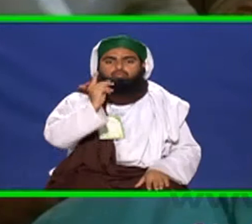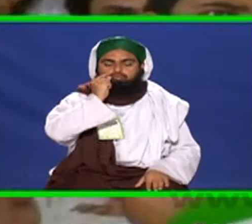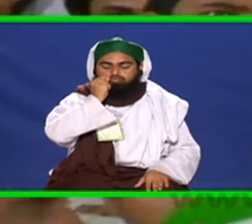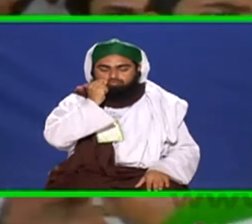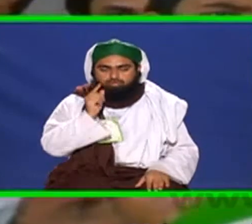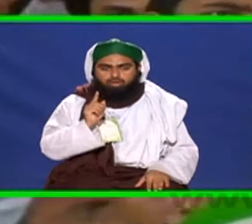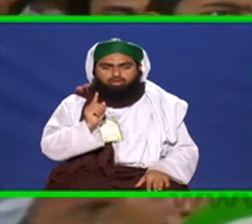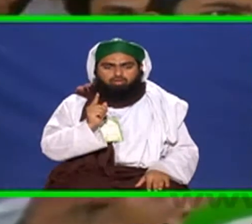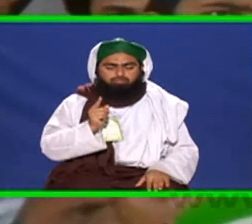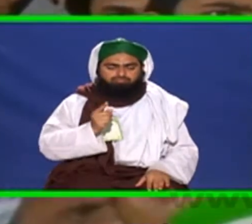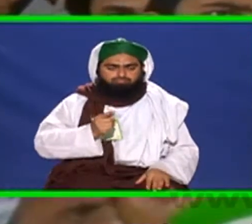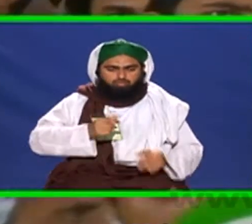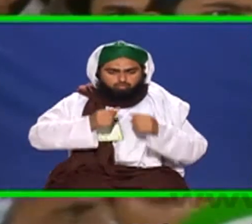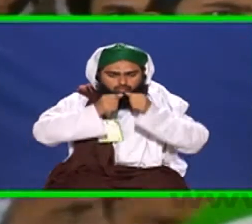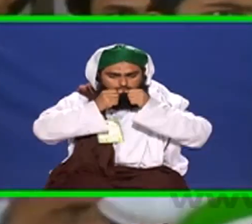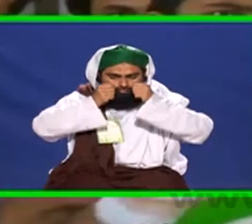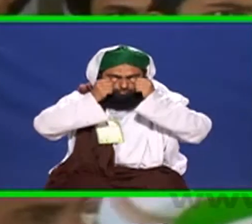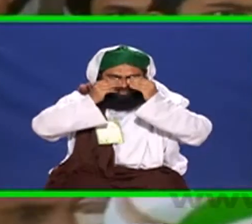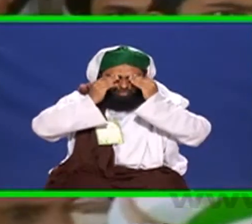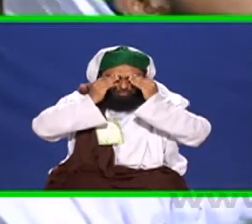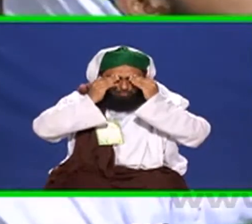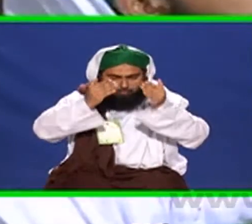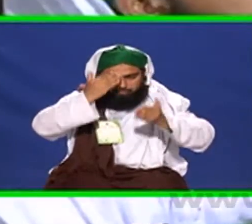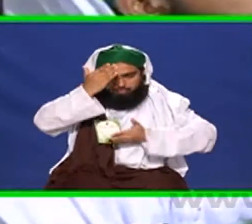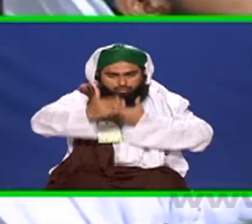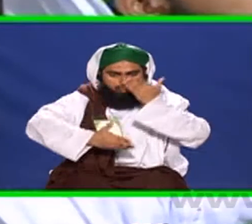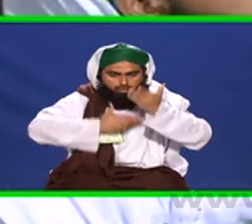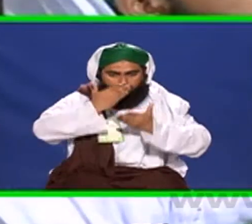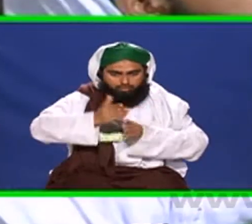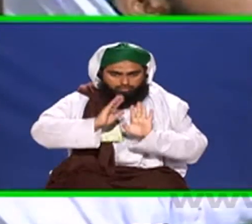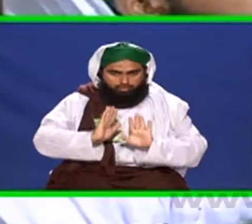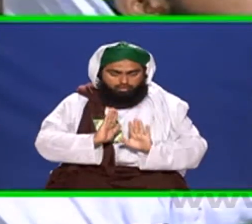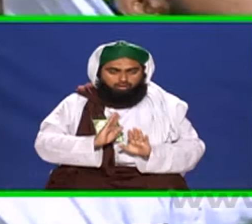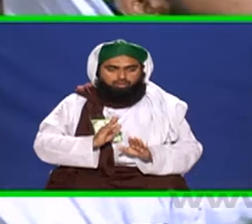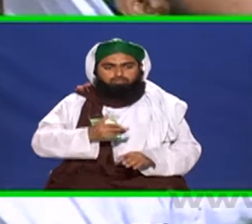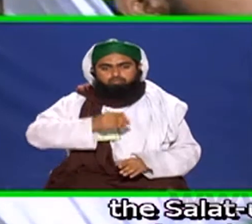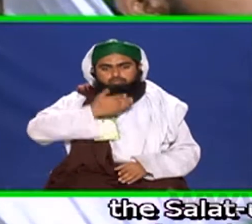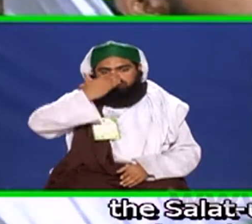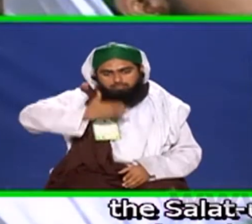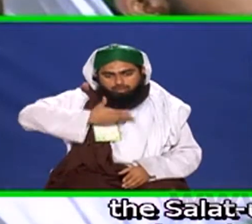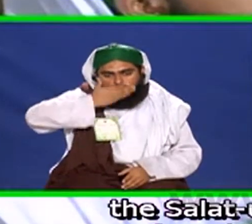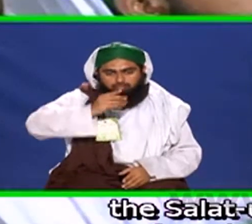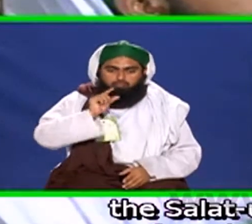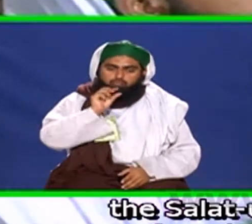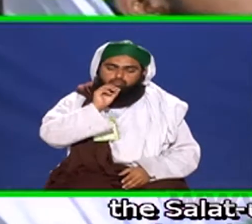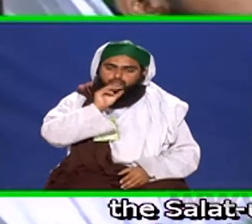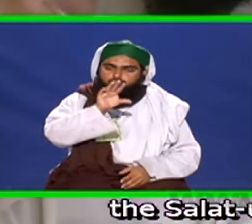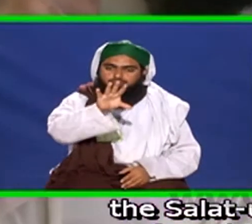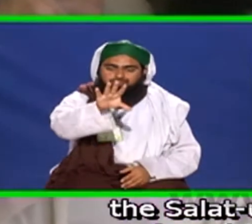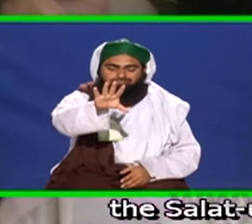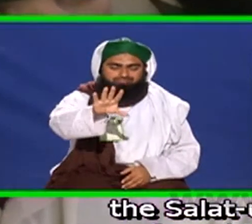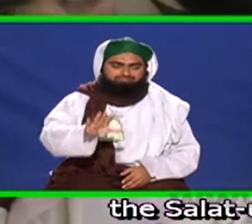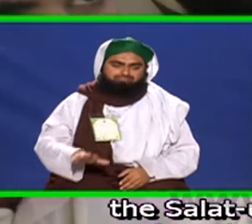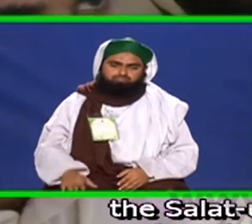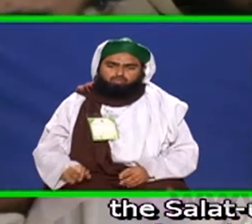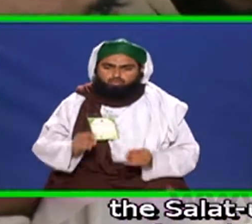ہے کہ جب کوئی بندہ درود پاک پڑھتا ہے تو وہ درود پاک اس